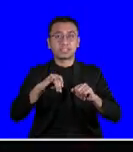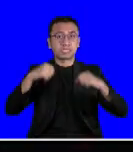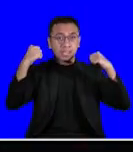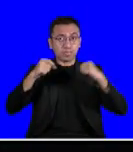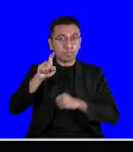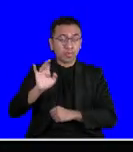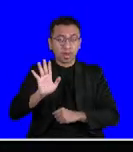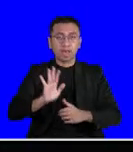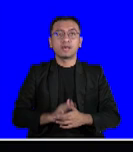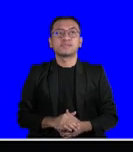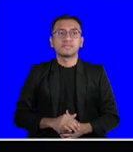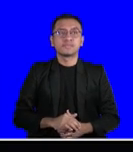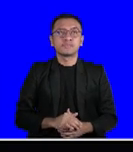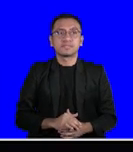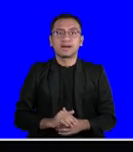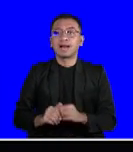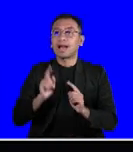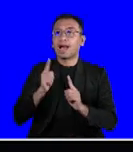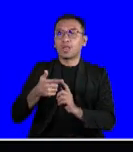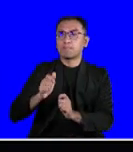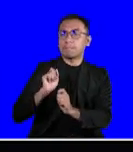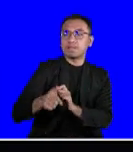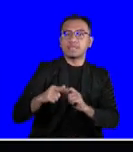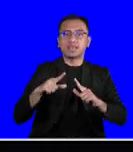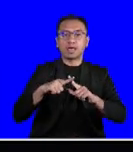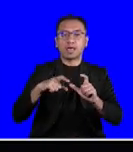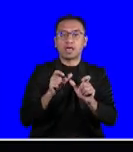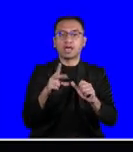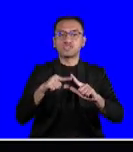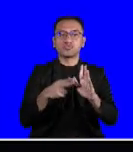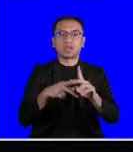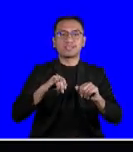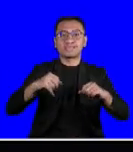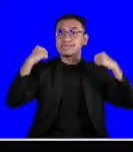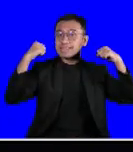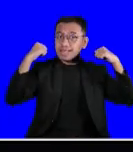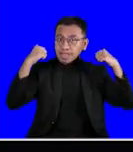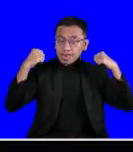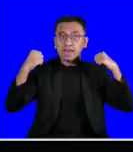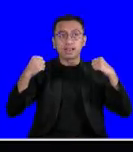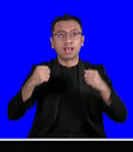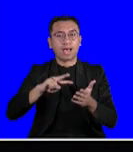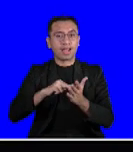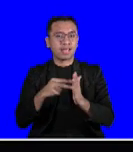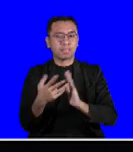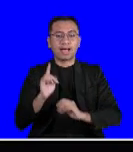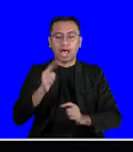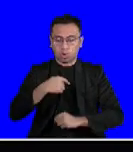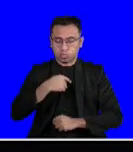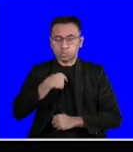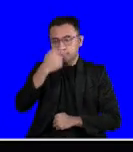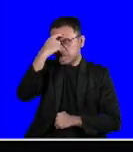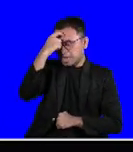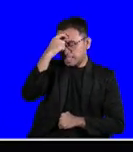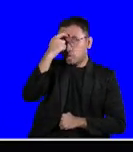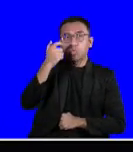Pada dasarnya, ketika kita membeli asuransi kesehatan, maka jika terjadi risiko kesehatan pada diri kita, ada